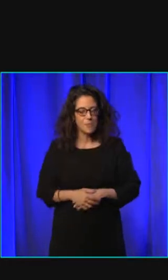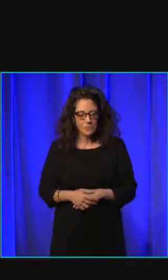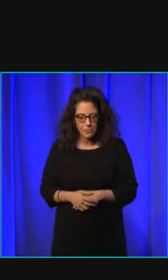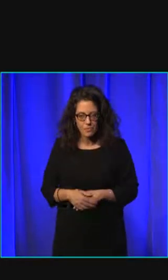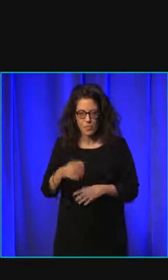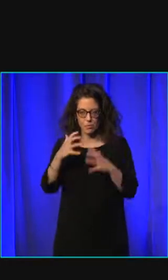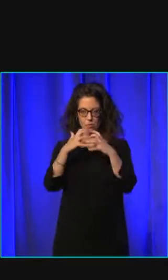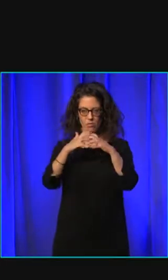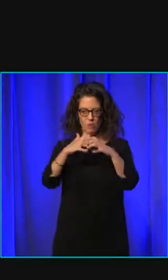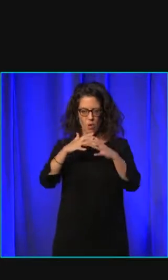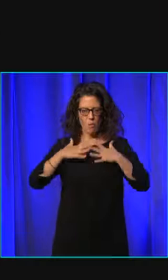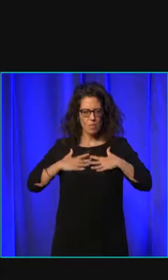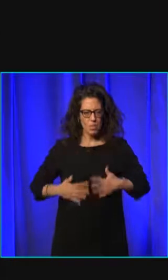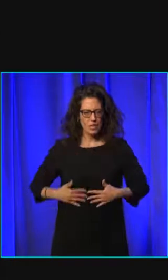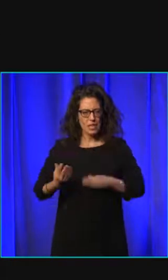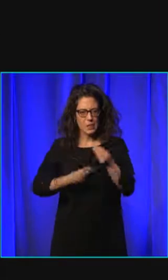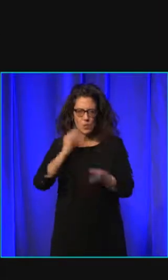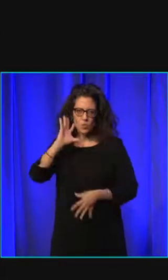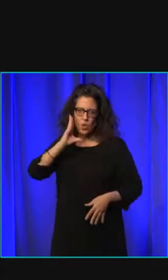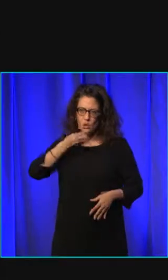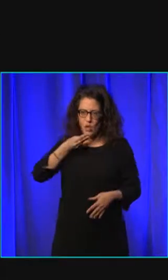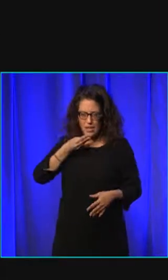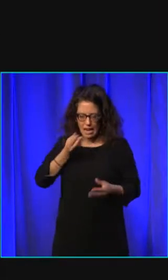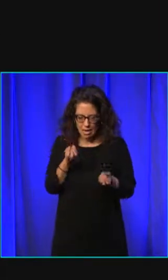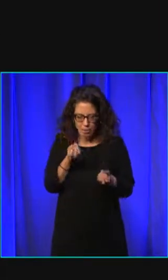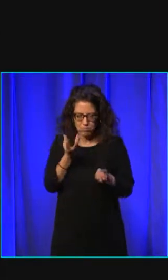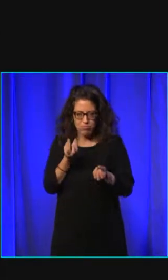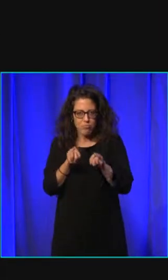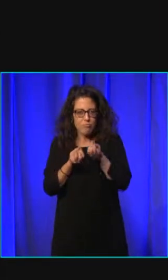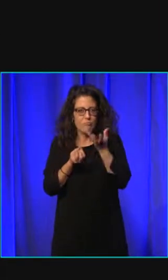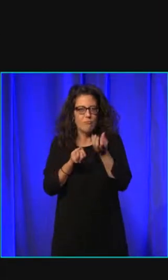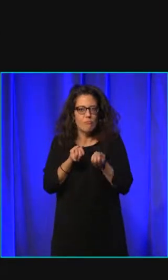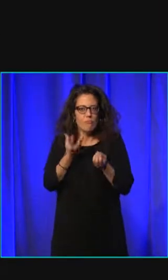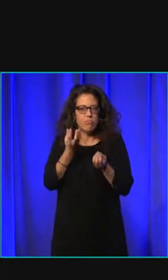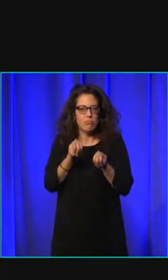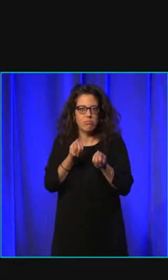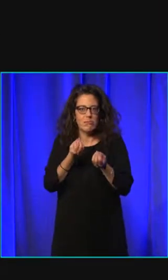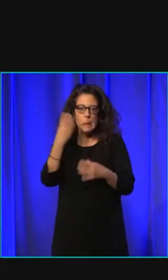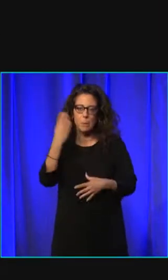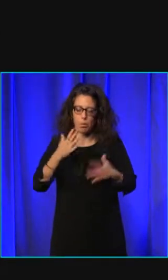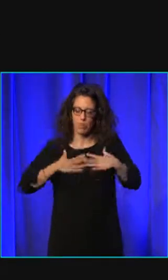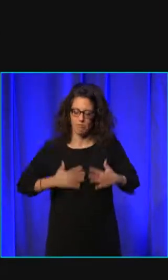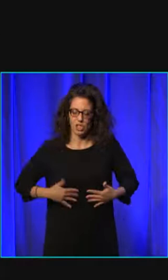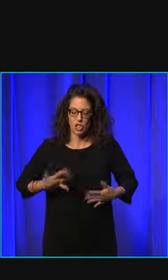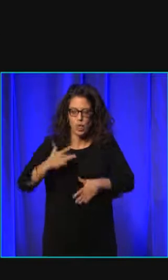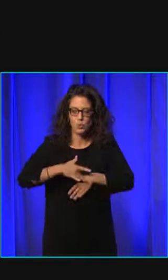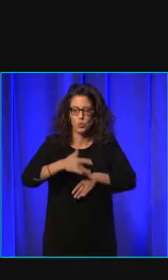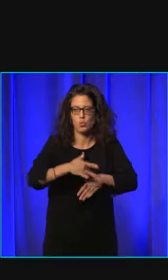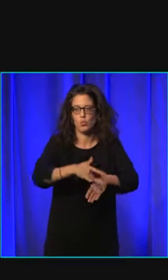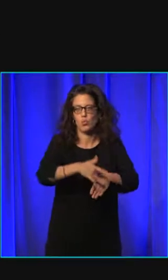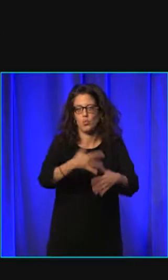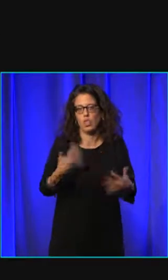zones motrices et somatosensorielles s'activent, il faut avoir un bagage moteur, c'est-à-dire qu'il faut